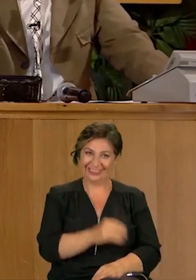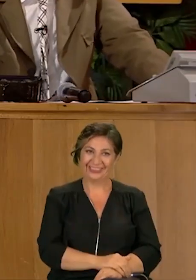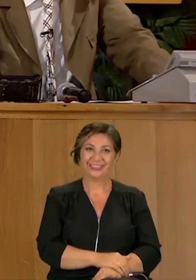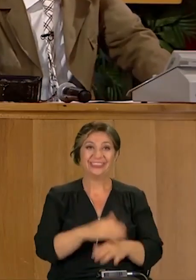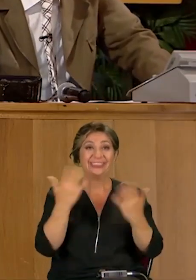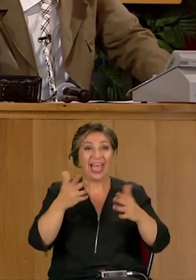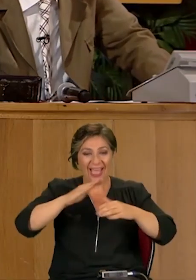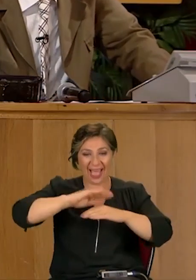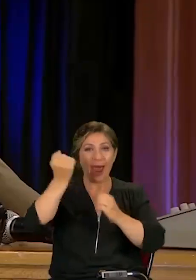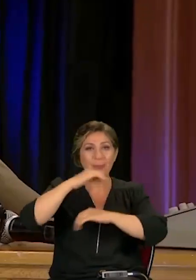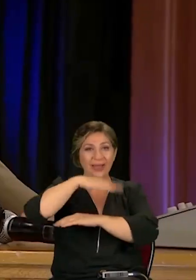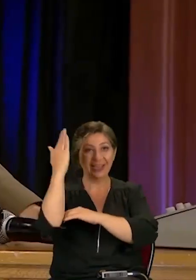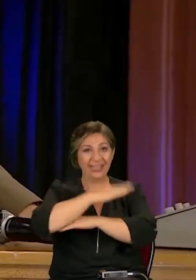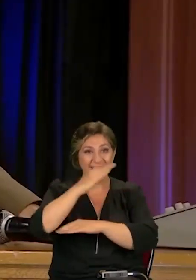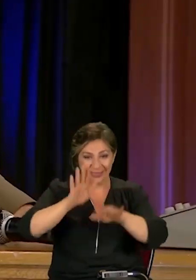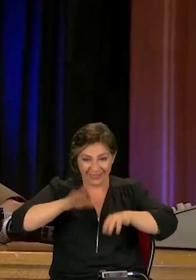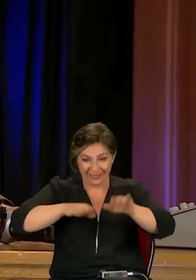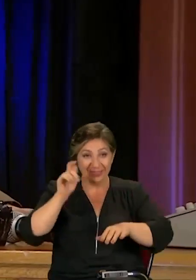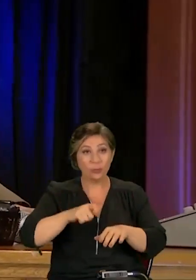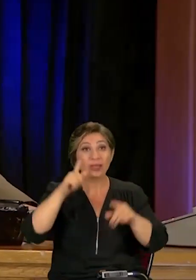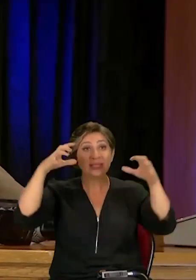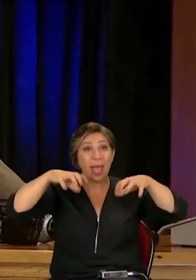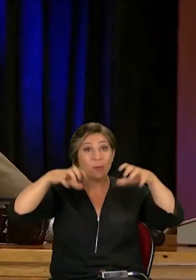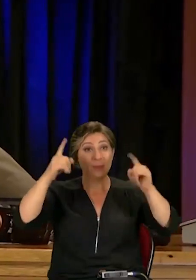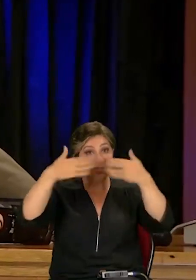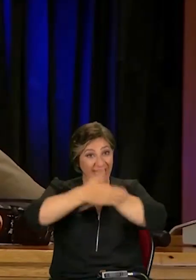Yahu kaportaya bunu yapıyor.